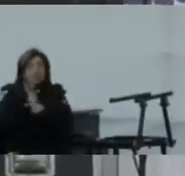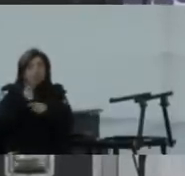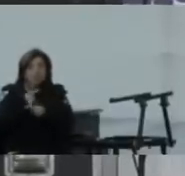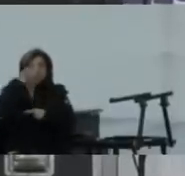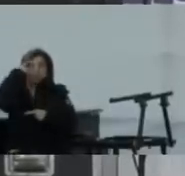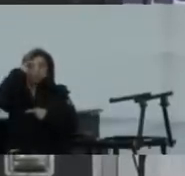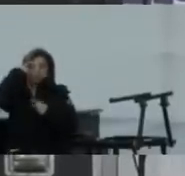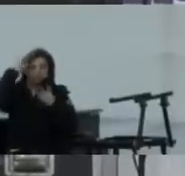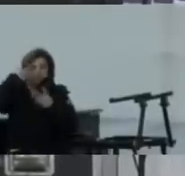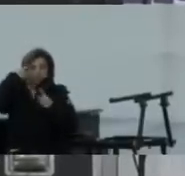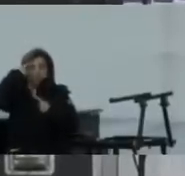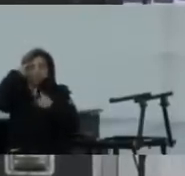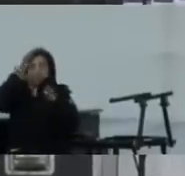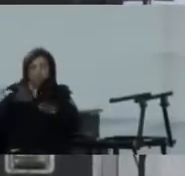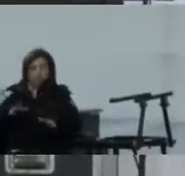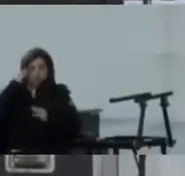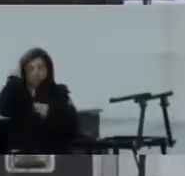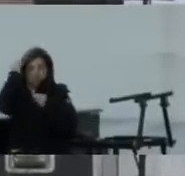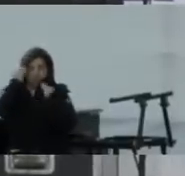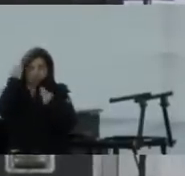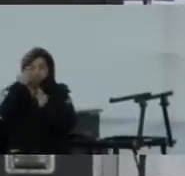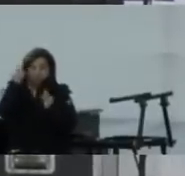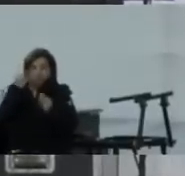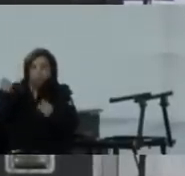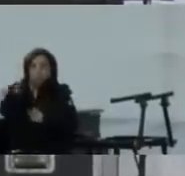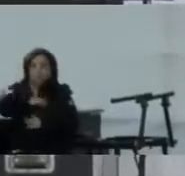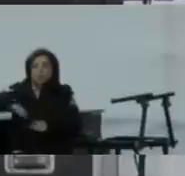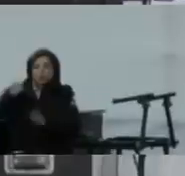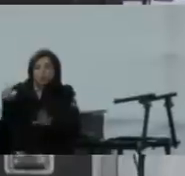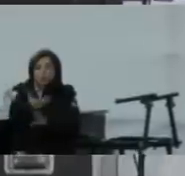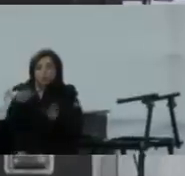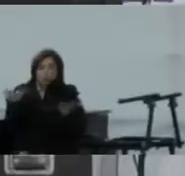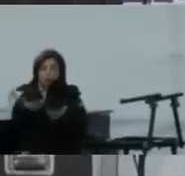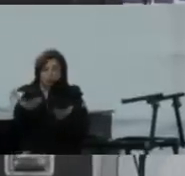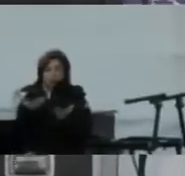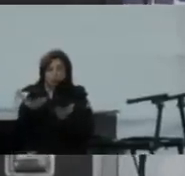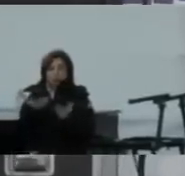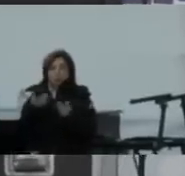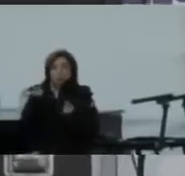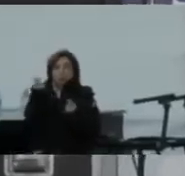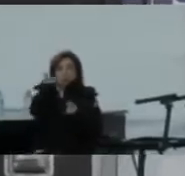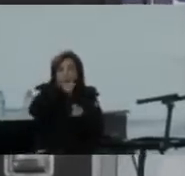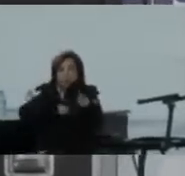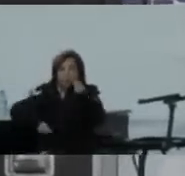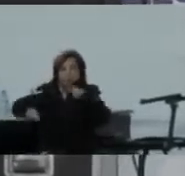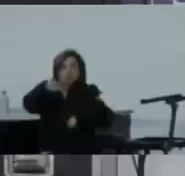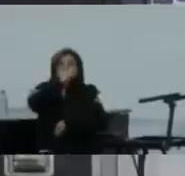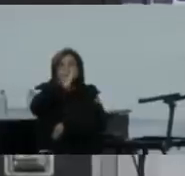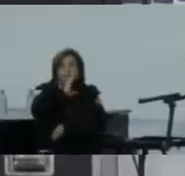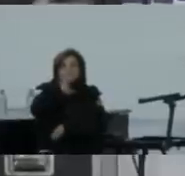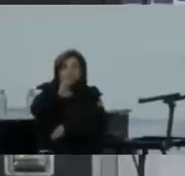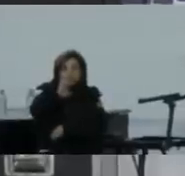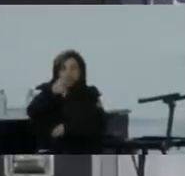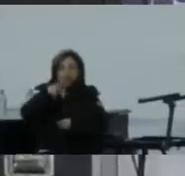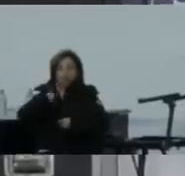Rinsavire significa fermarsi e guardare quello che sta succedendo. Il giro dei soldi, la BCE, noi diamo i soldi